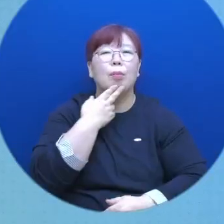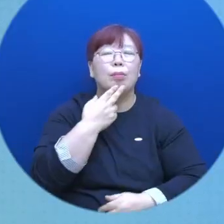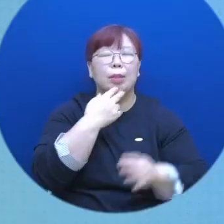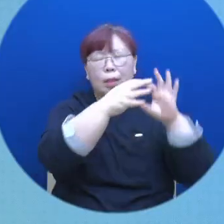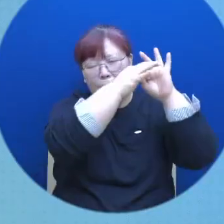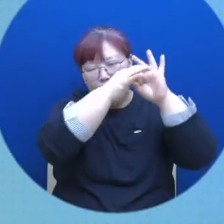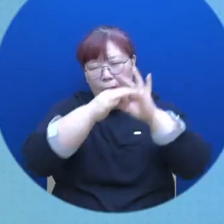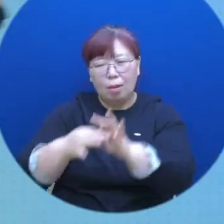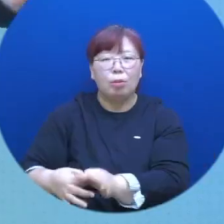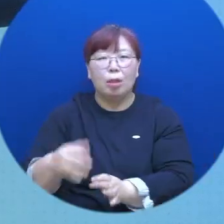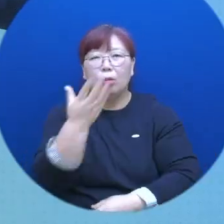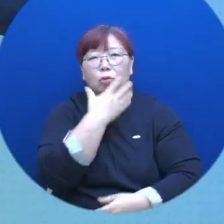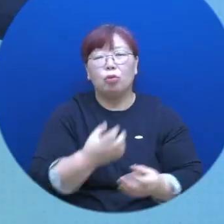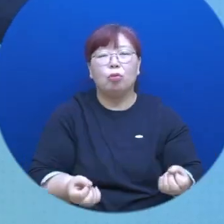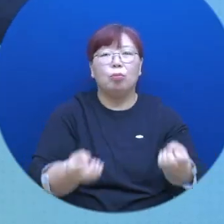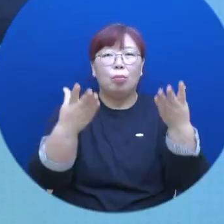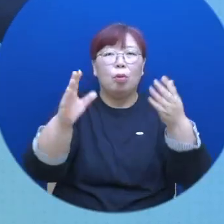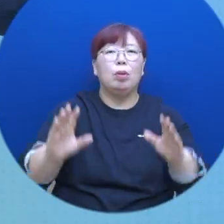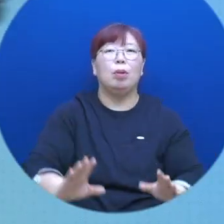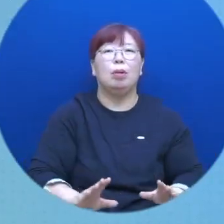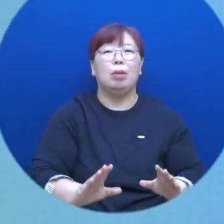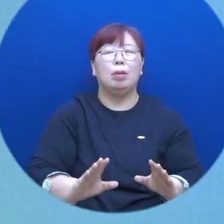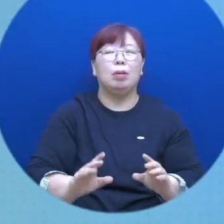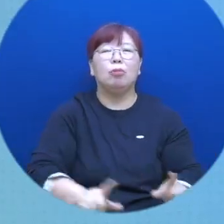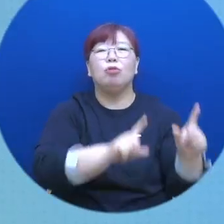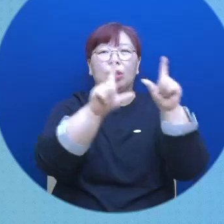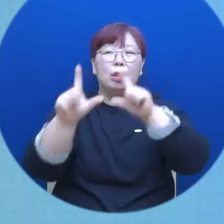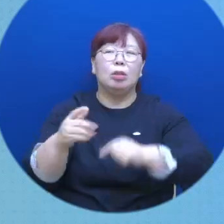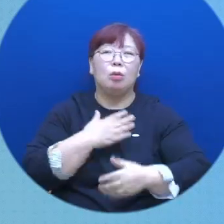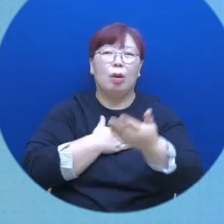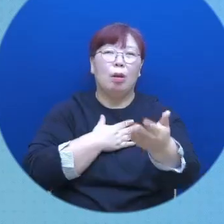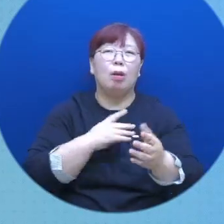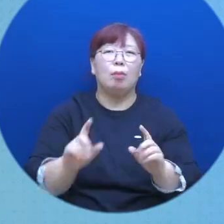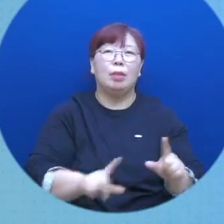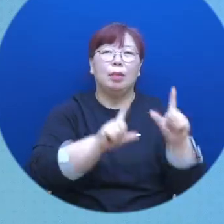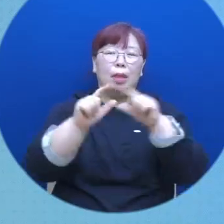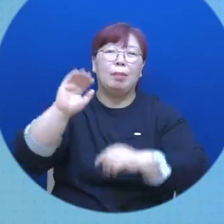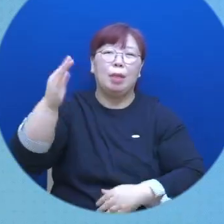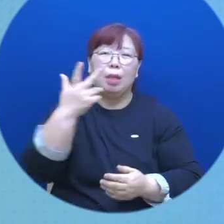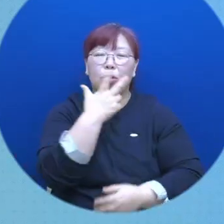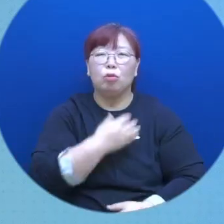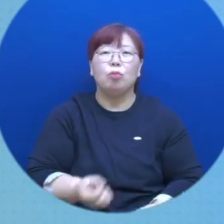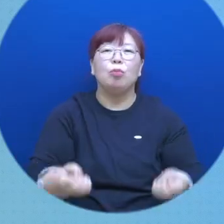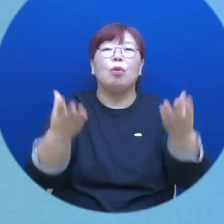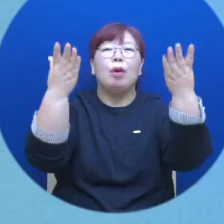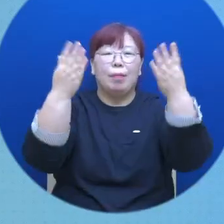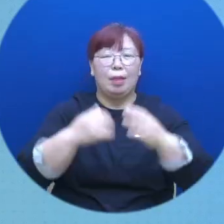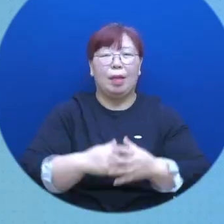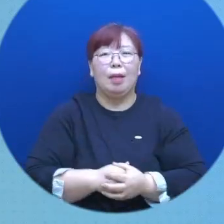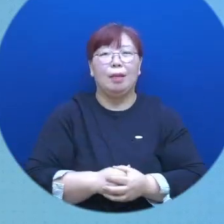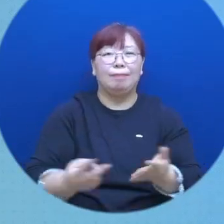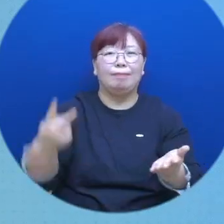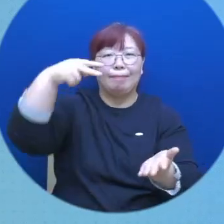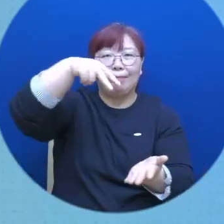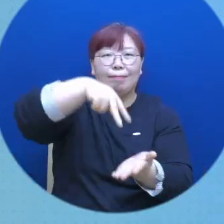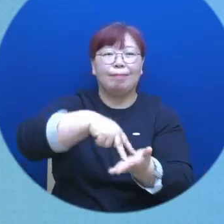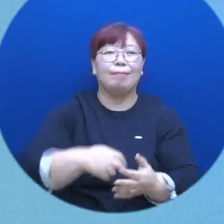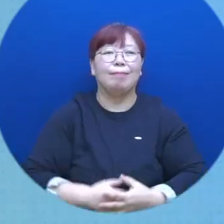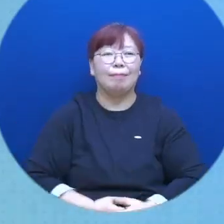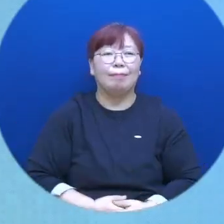역사하는 축복을 받아 누리는 저와 여러분의 삶이 되기를 주의 이름으로 축원합니다. 자리에서 일어나